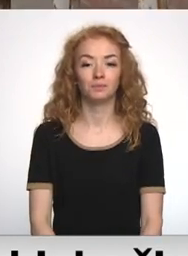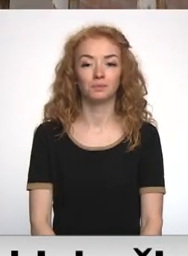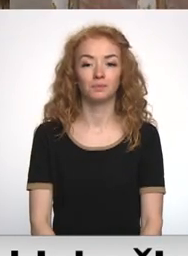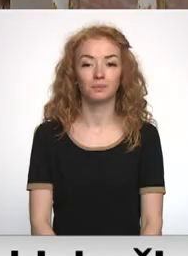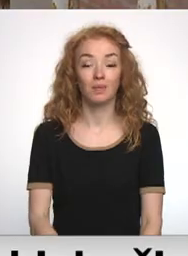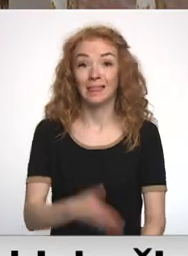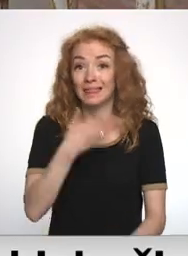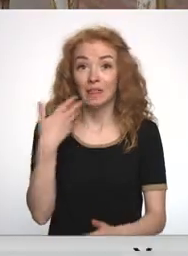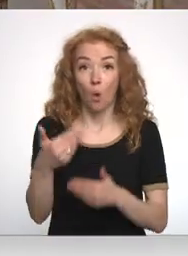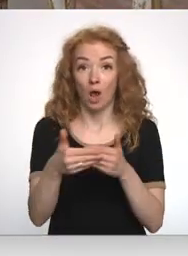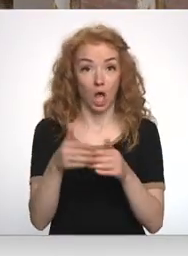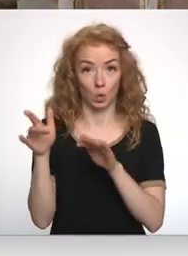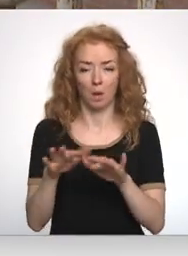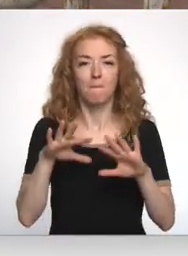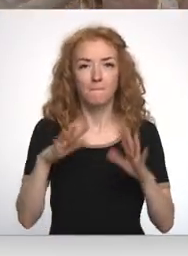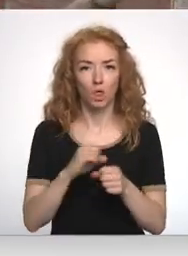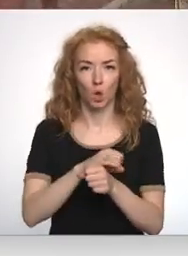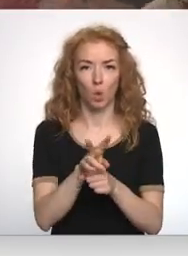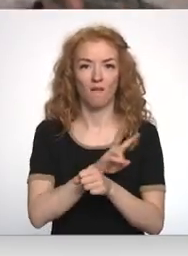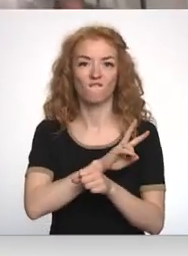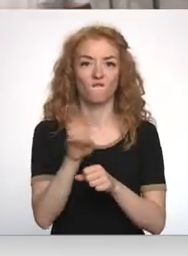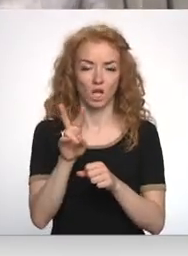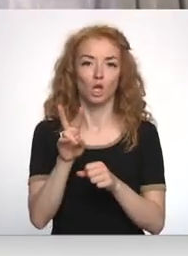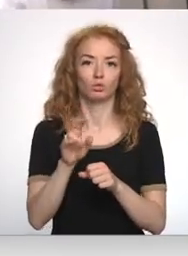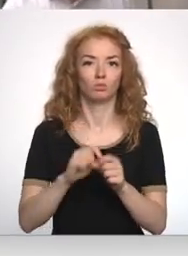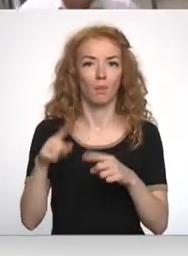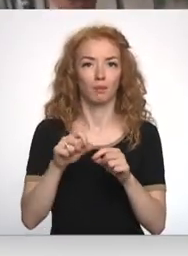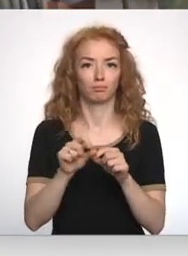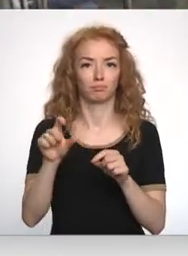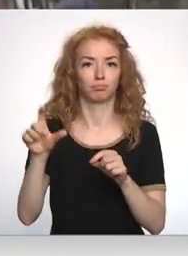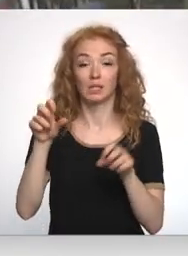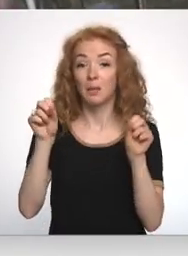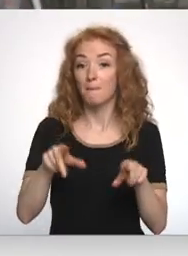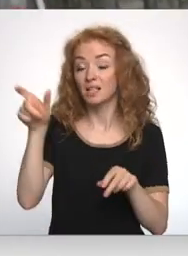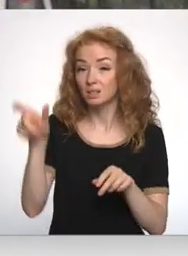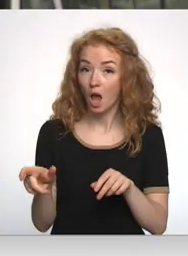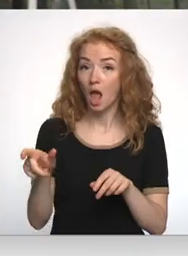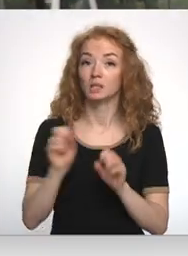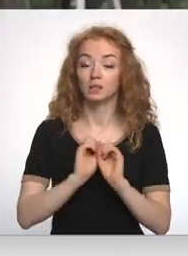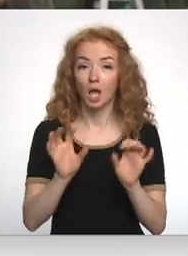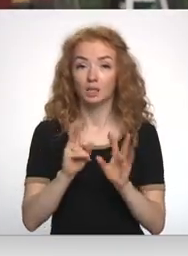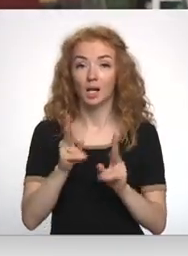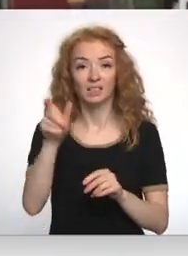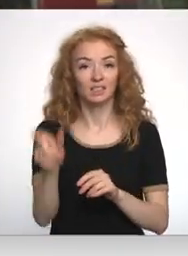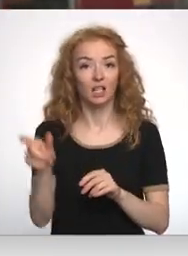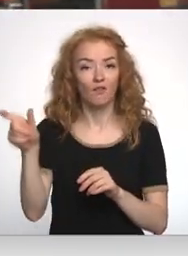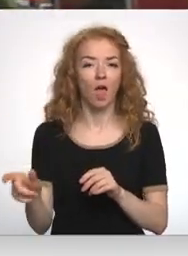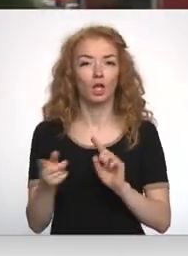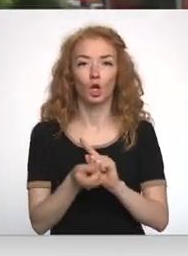Vēl pat nav rudens, bet Covid izplatība stabili pieaug. Speciālisti skaidro, ka cilvēki ir